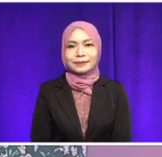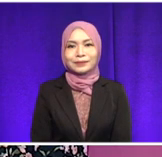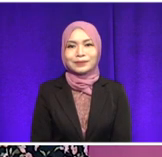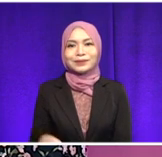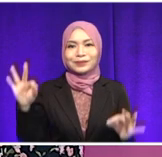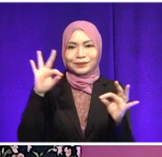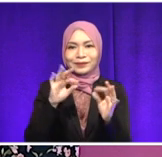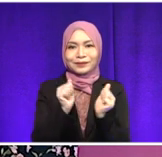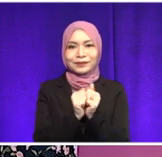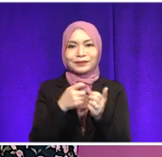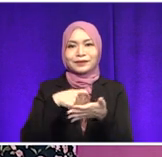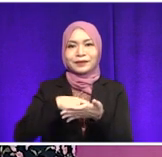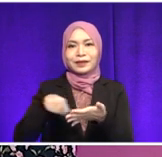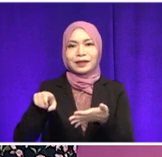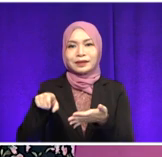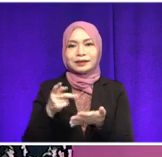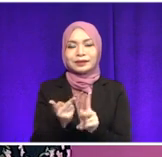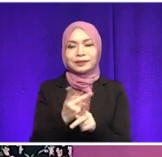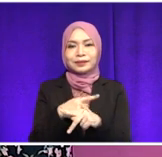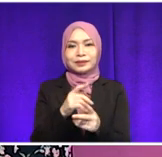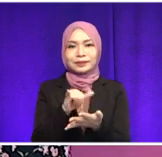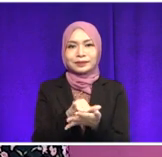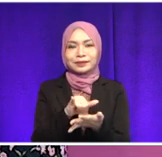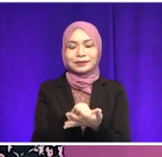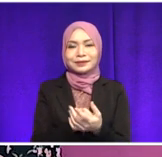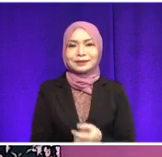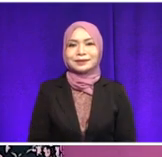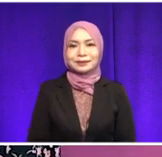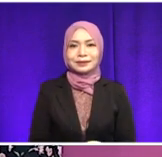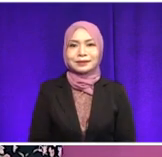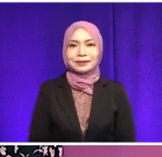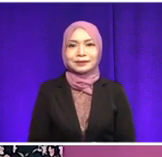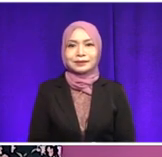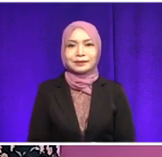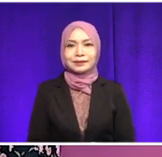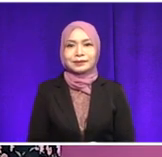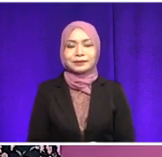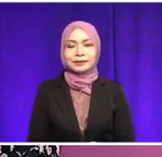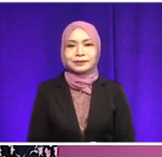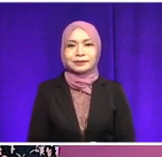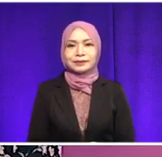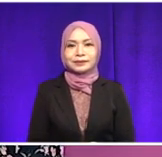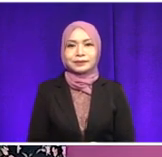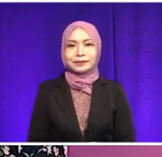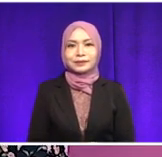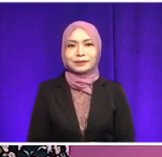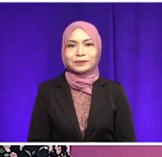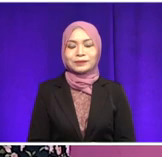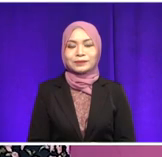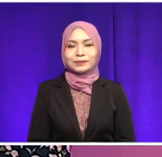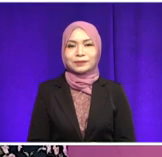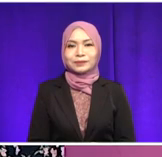ataupun perincian tentang elimun dan prinsipnya tadi tuh perinciannya mungkin